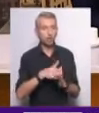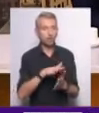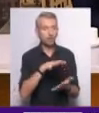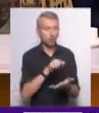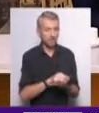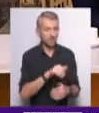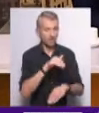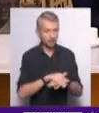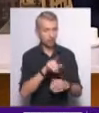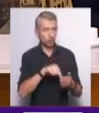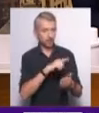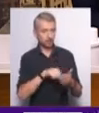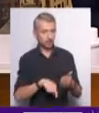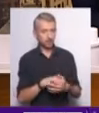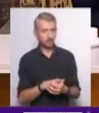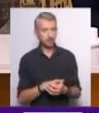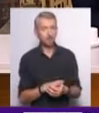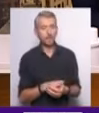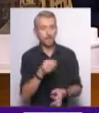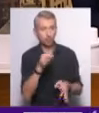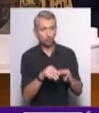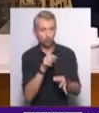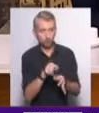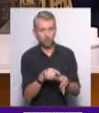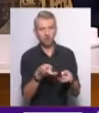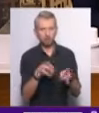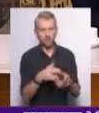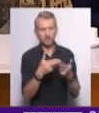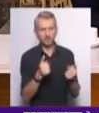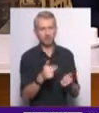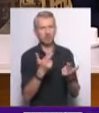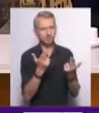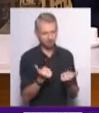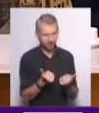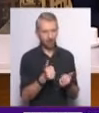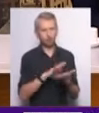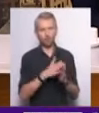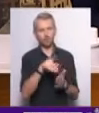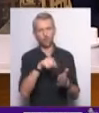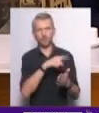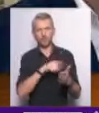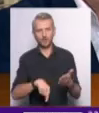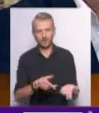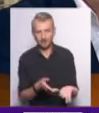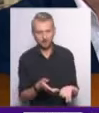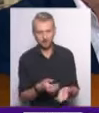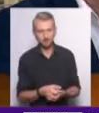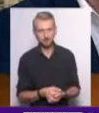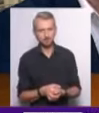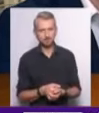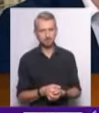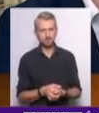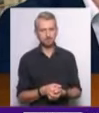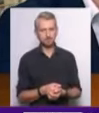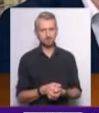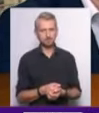фактично розірваний. Суду якраз лишається тільки визнати, що да, дійсно договір розірваний, тобто досить, знову ж таки,